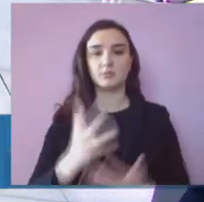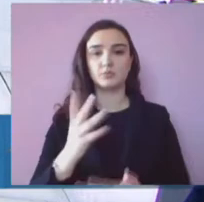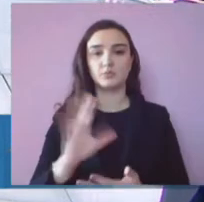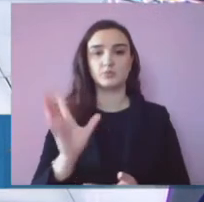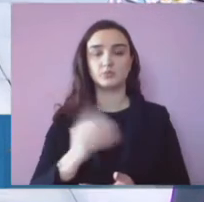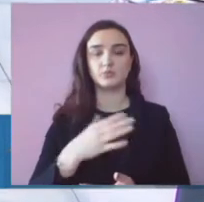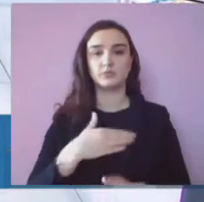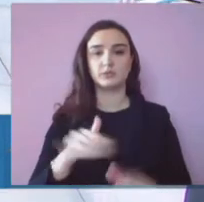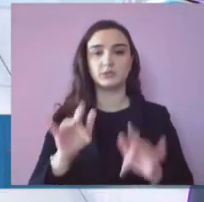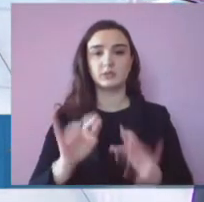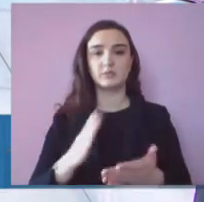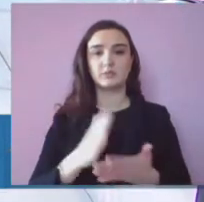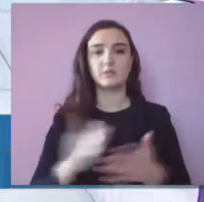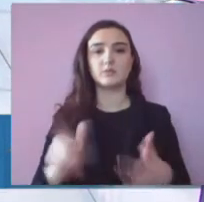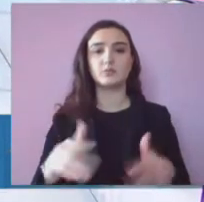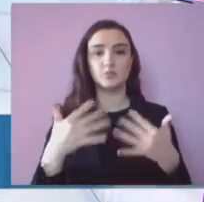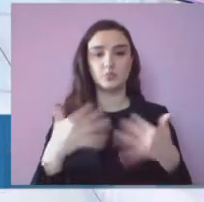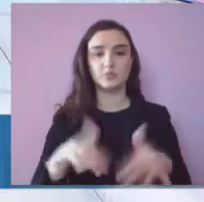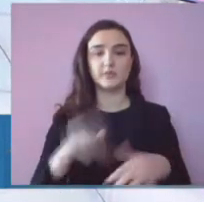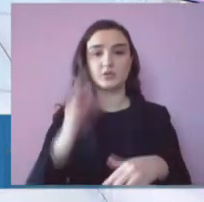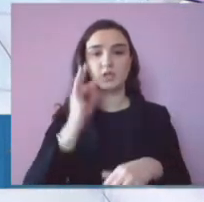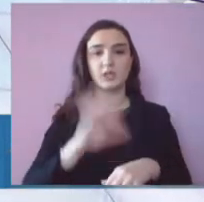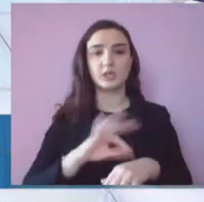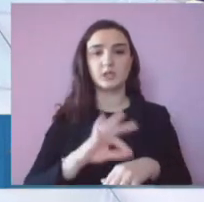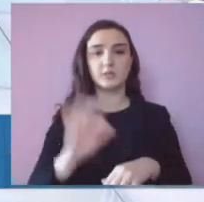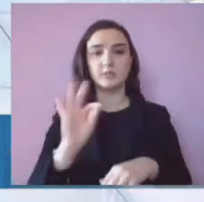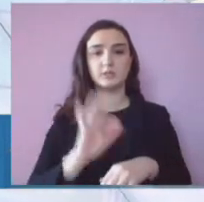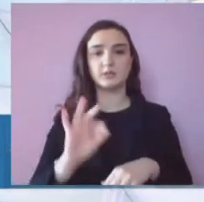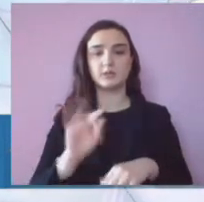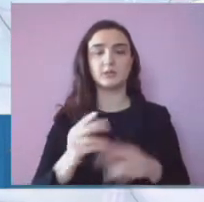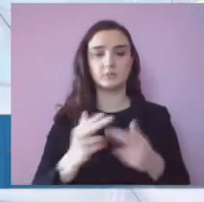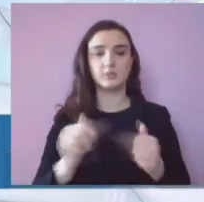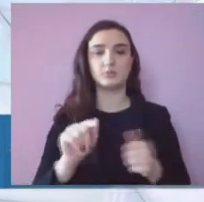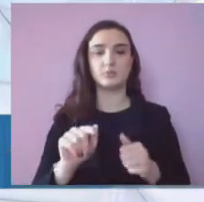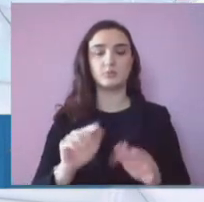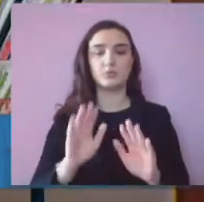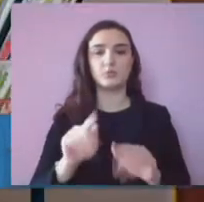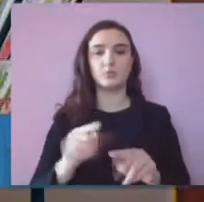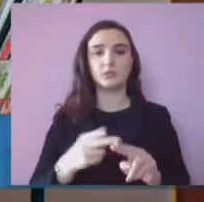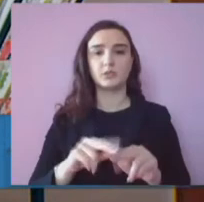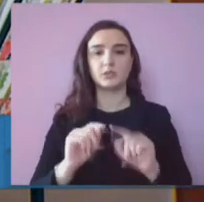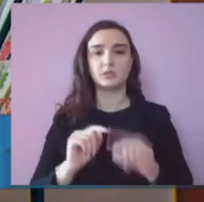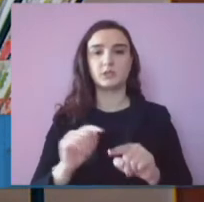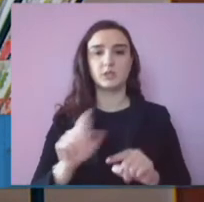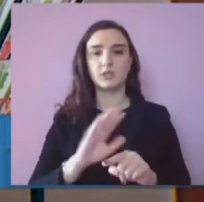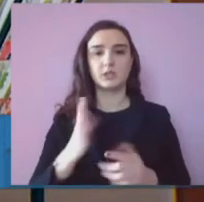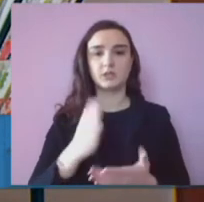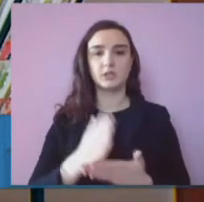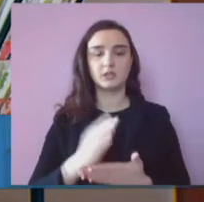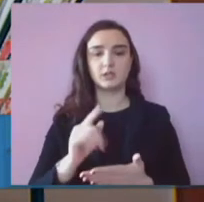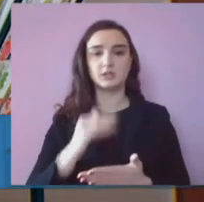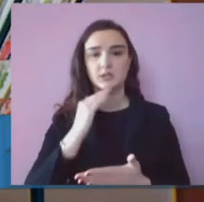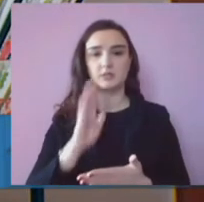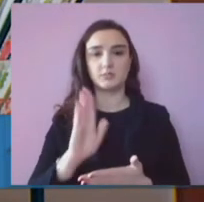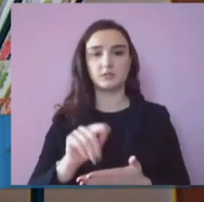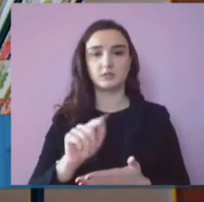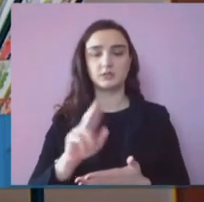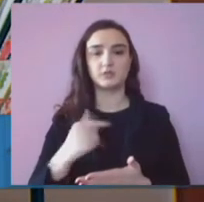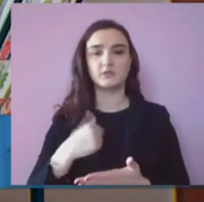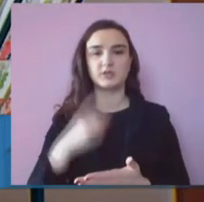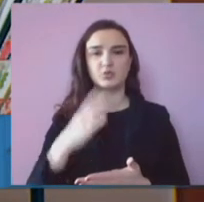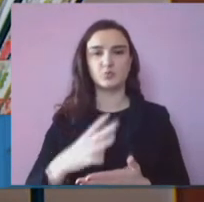გვაქვს უკვე აშკარა შაქრიან დიაბეტთან, ცხადია, რომ მხოლოდ ეს არ არის ხოლმე საკმარისი და ჩვენ იძულებული ვართ